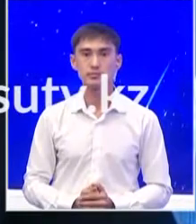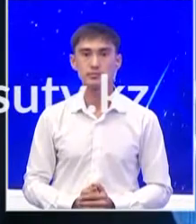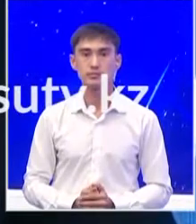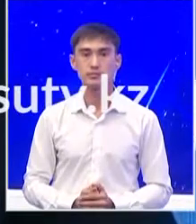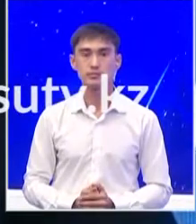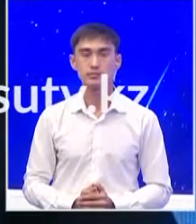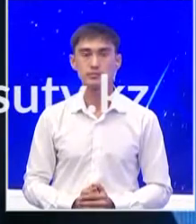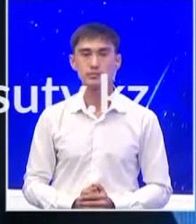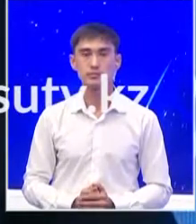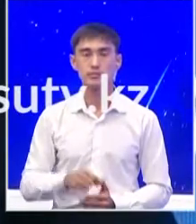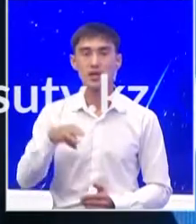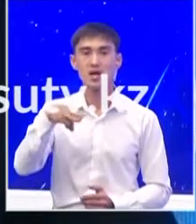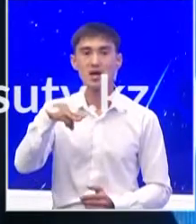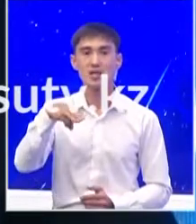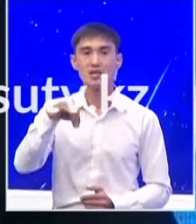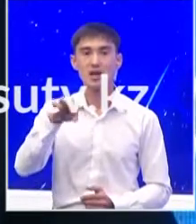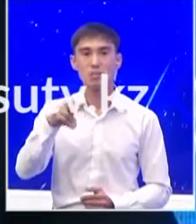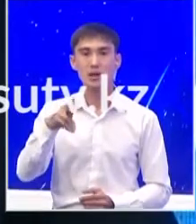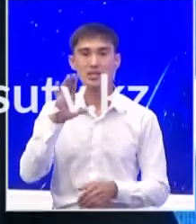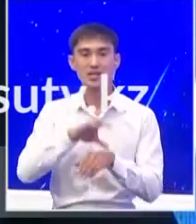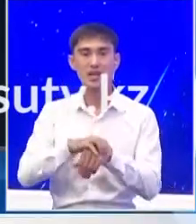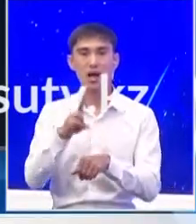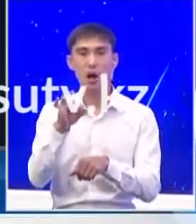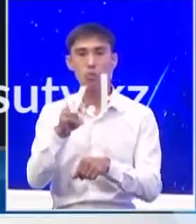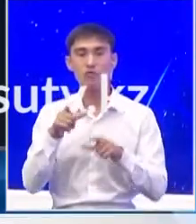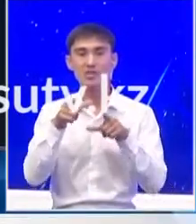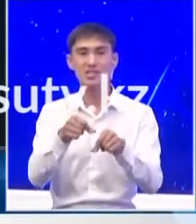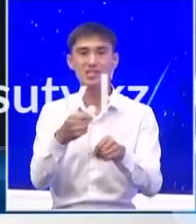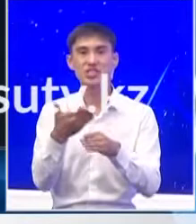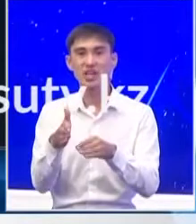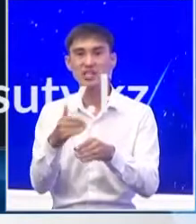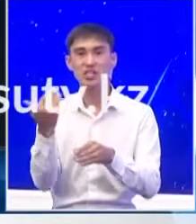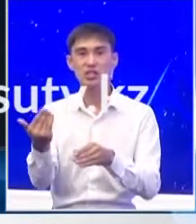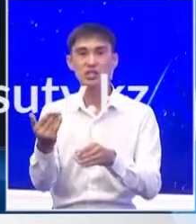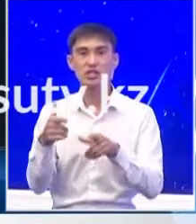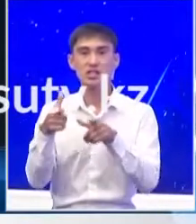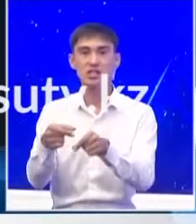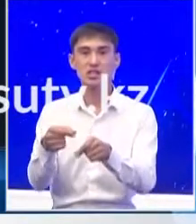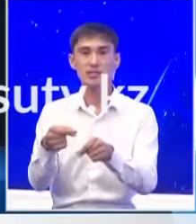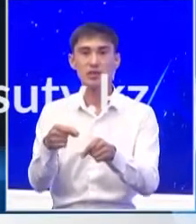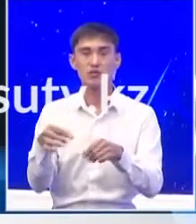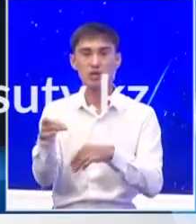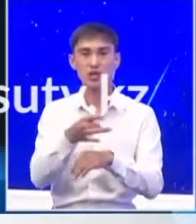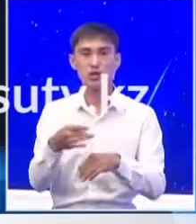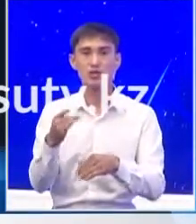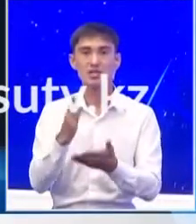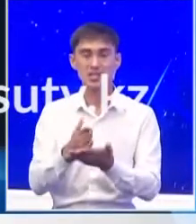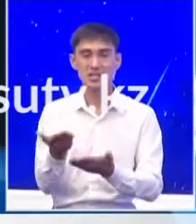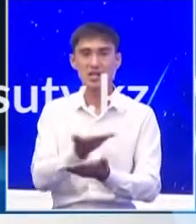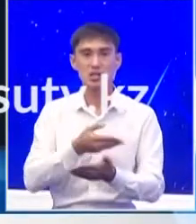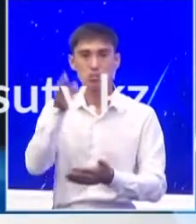Когда вот талибаны заняли Кабул, вошли туда, и часть из них зашли в тот анклав, в тот регион, где находится наше